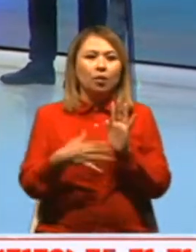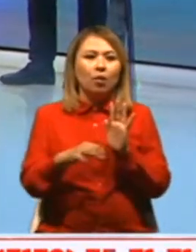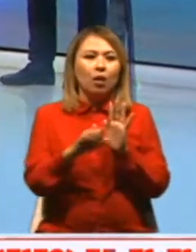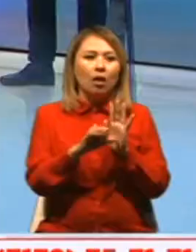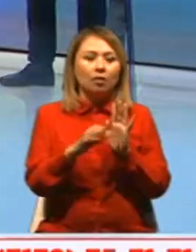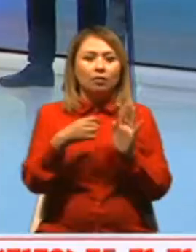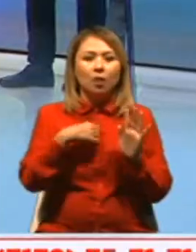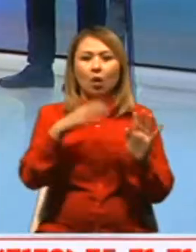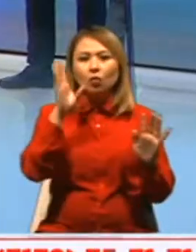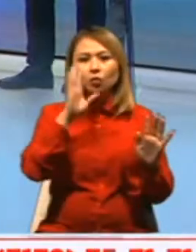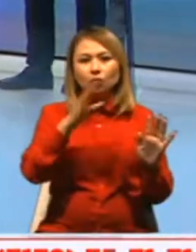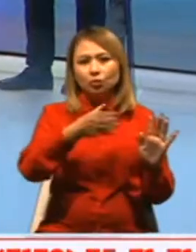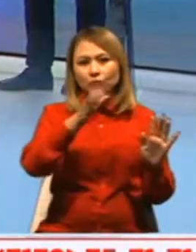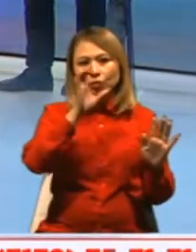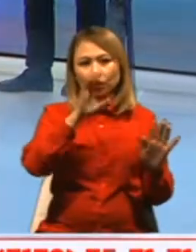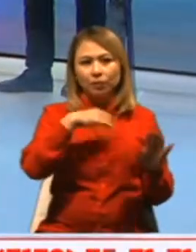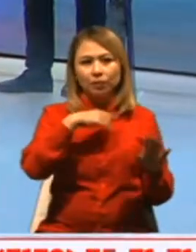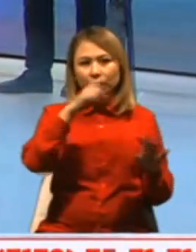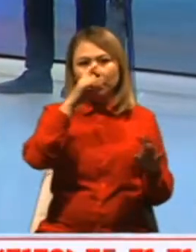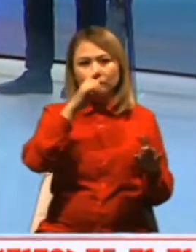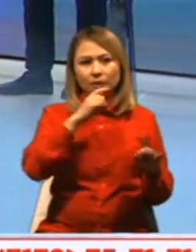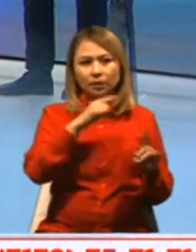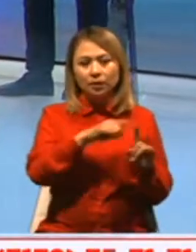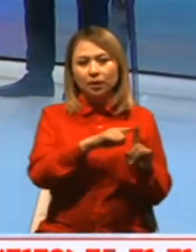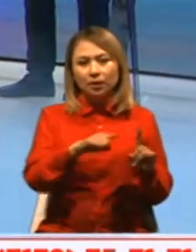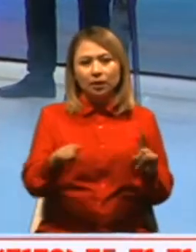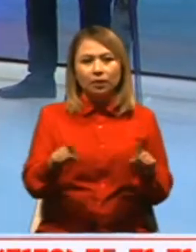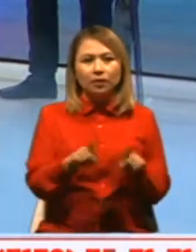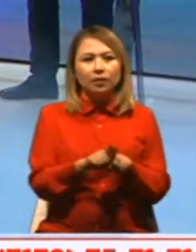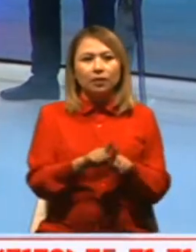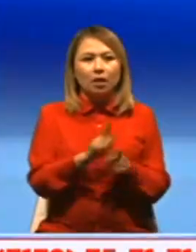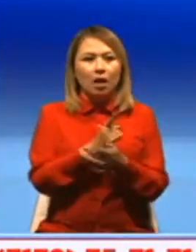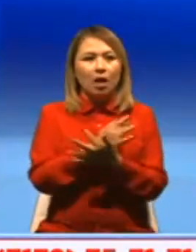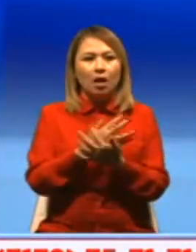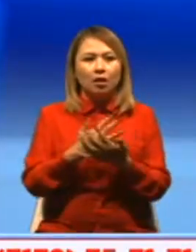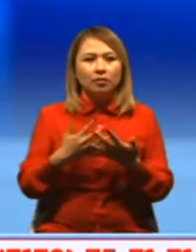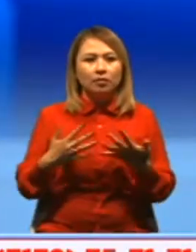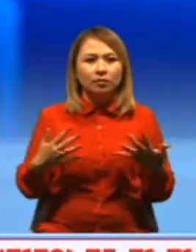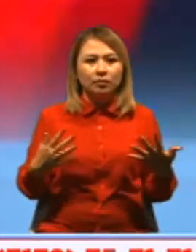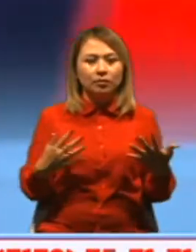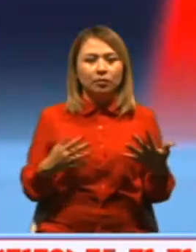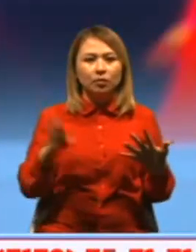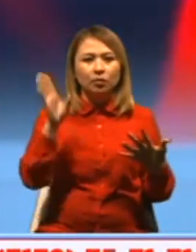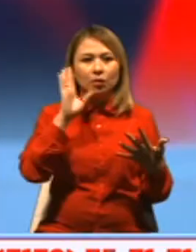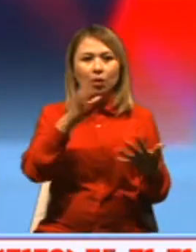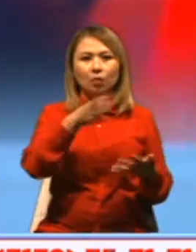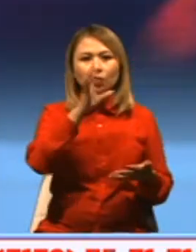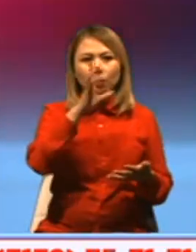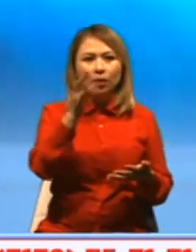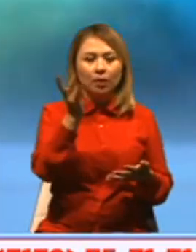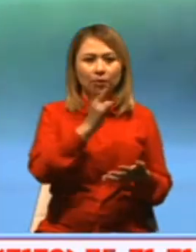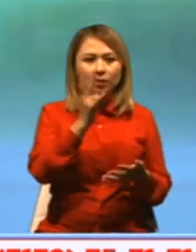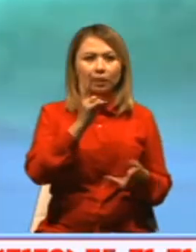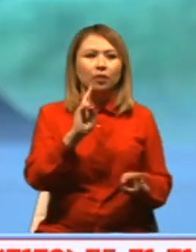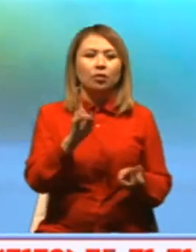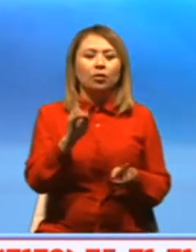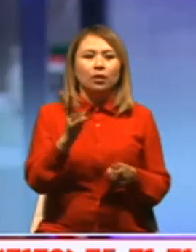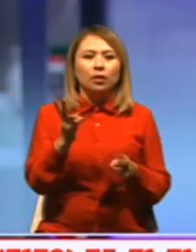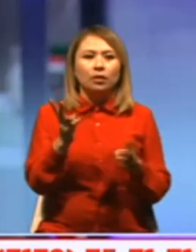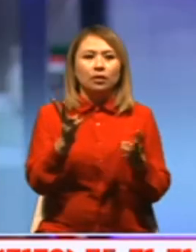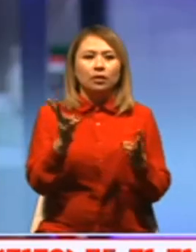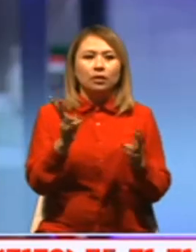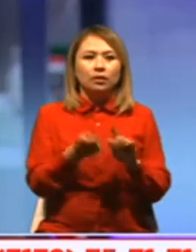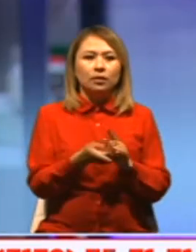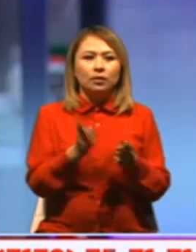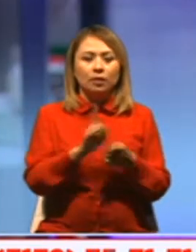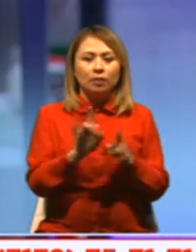осы судың, ішудің мәнісін осы уақытқа дейін әр түрлі айтады. Қайнаған суды суытып іштейді. Ал біреулер айтады, жоқ,